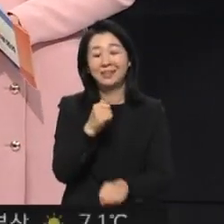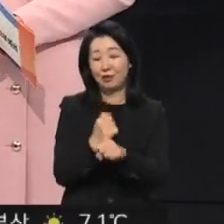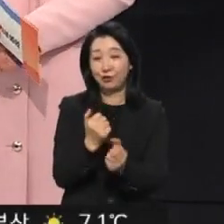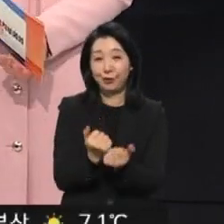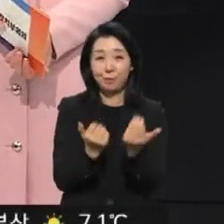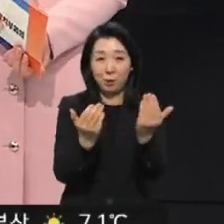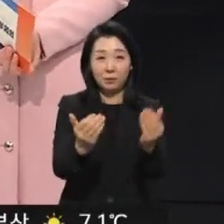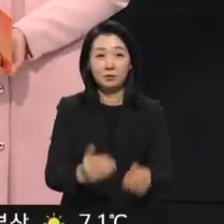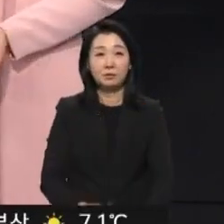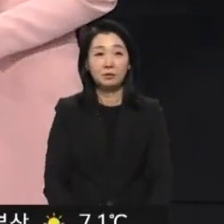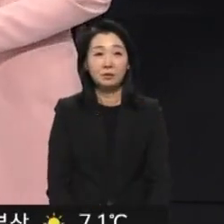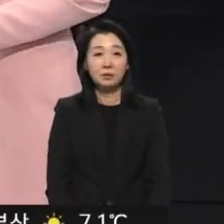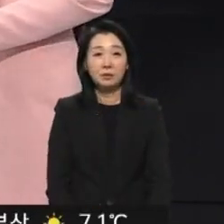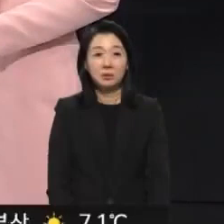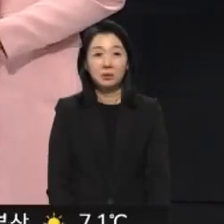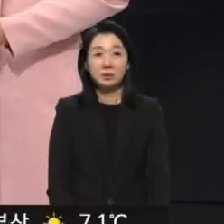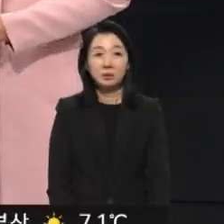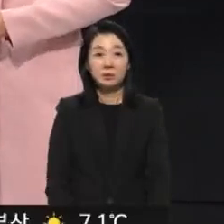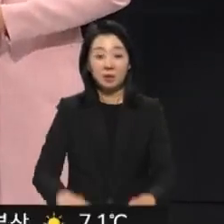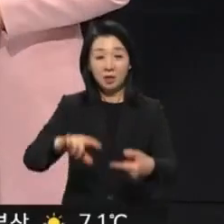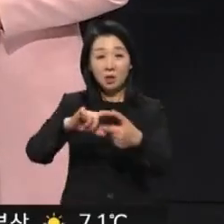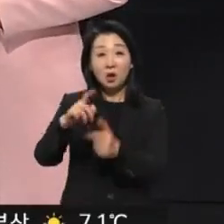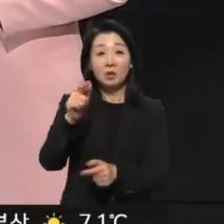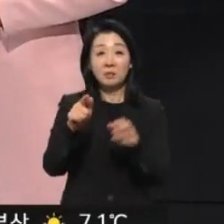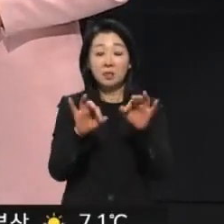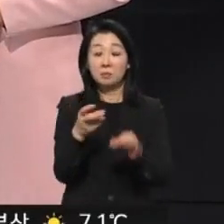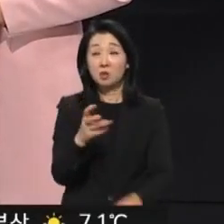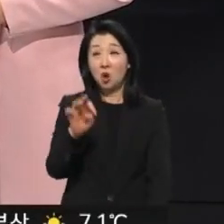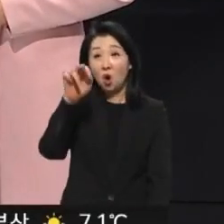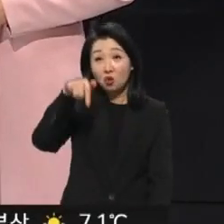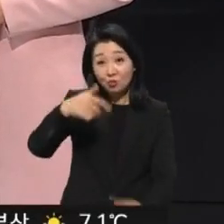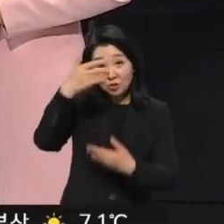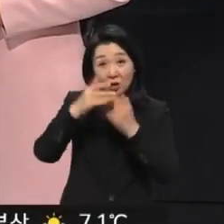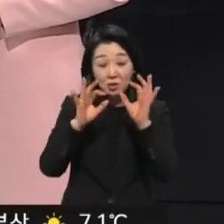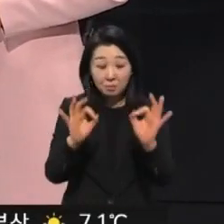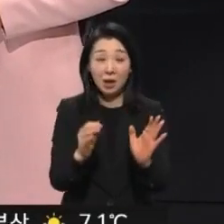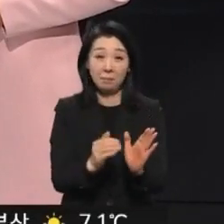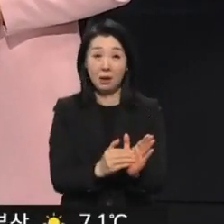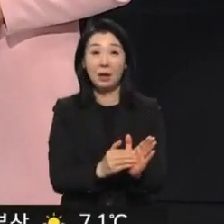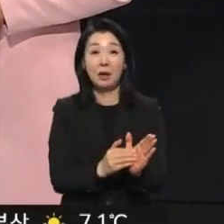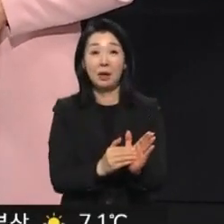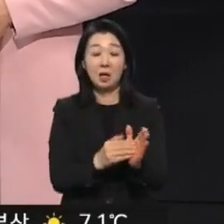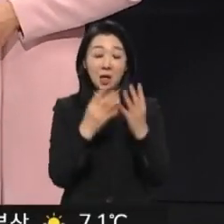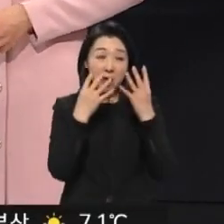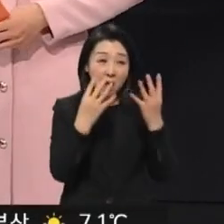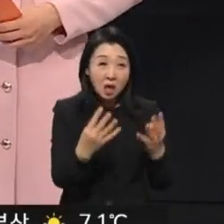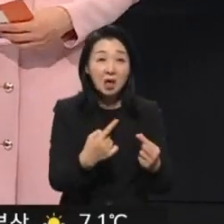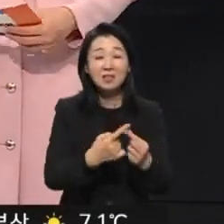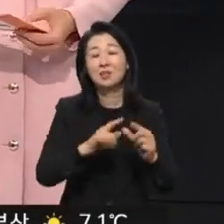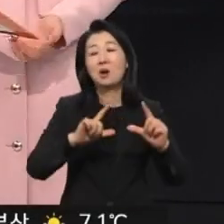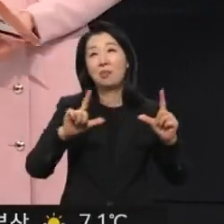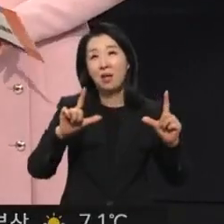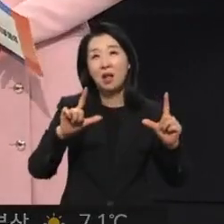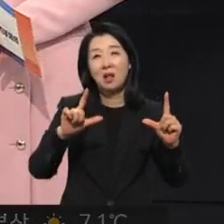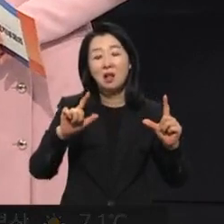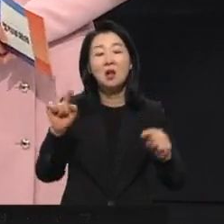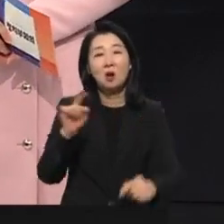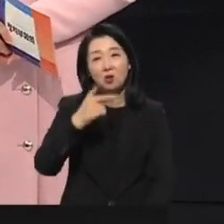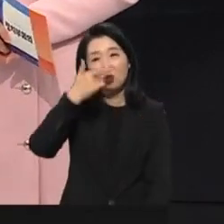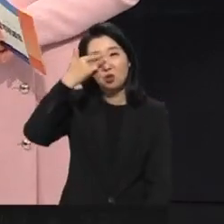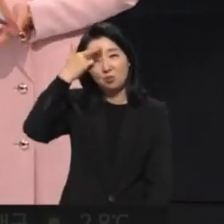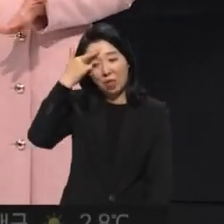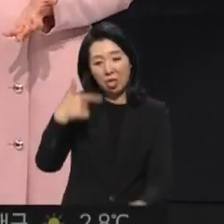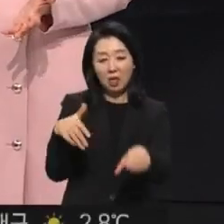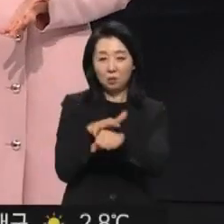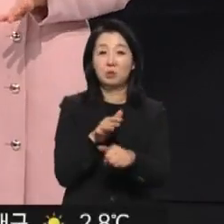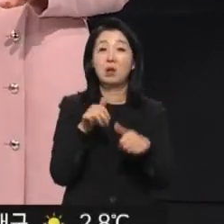하고요. 김경수 전 경남지사의 영상을 조금 전에 봤는데 출소 첫날에 바로 봉하마을로 갔네요. 네, 맞습니다. 김 전